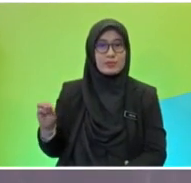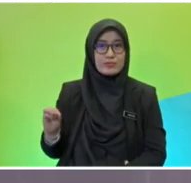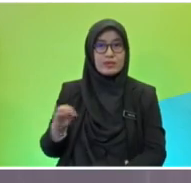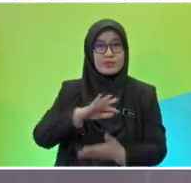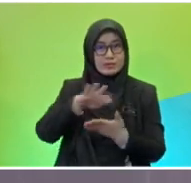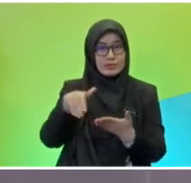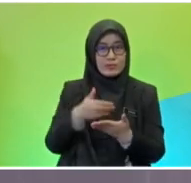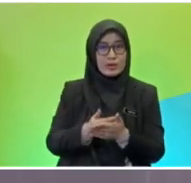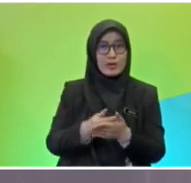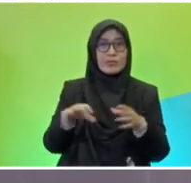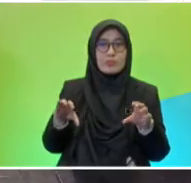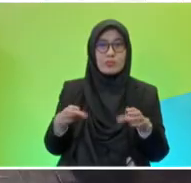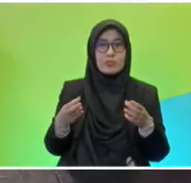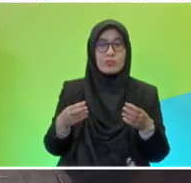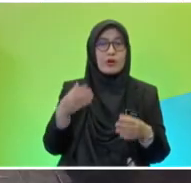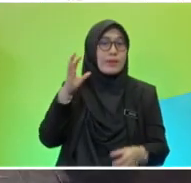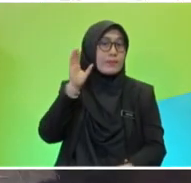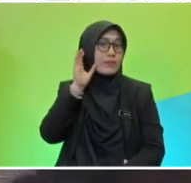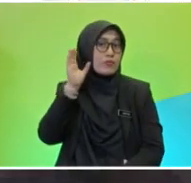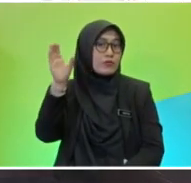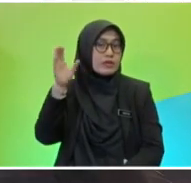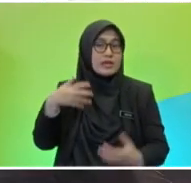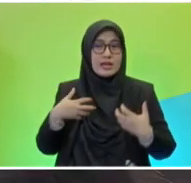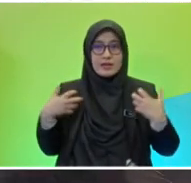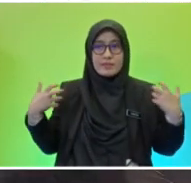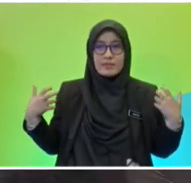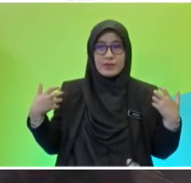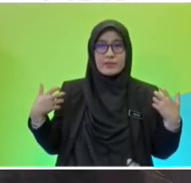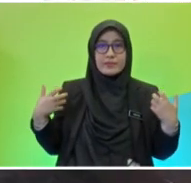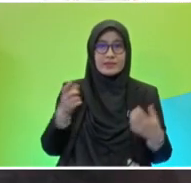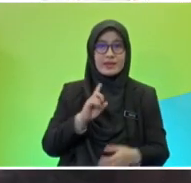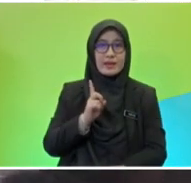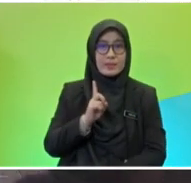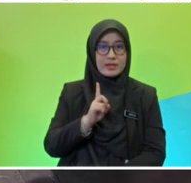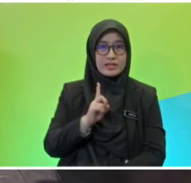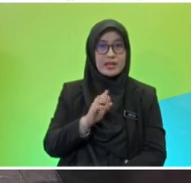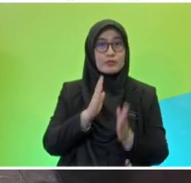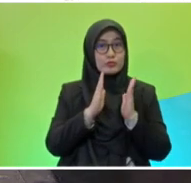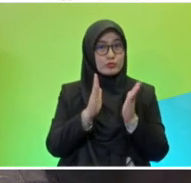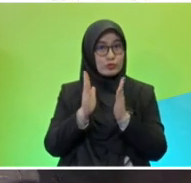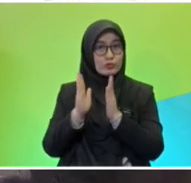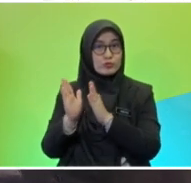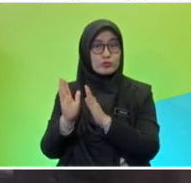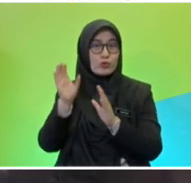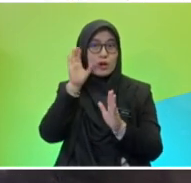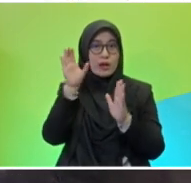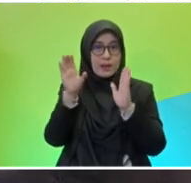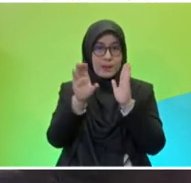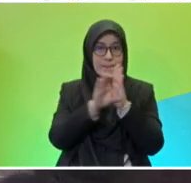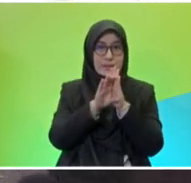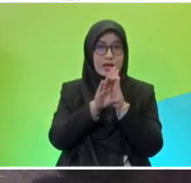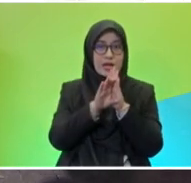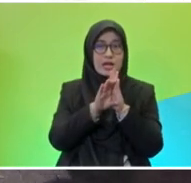harimau? Tengok sana. Okey. Ini dia. Jadi, ke ini. Apa